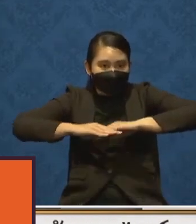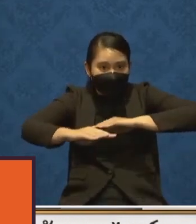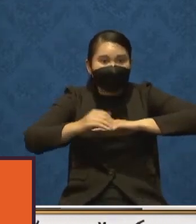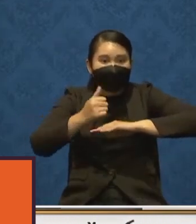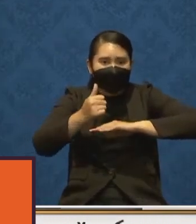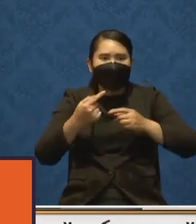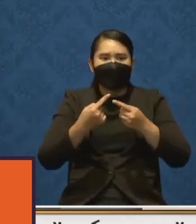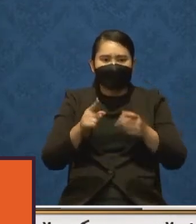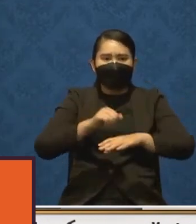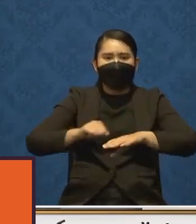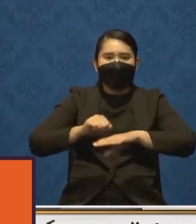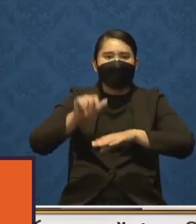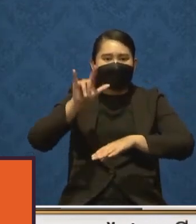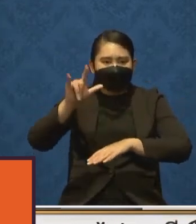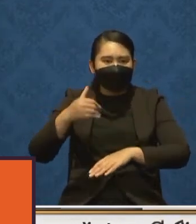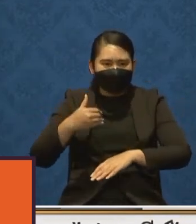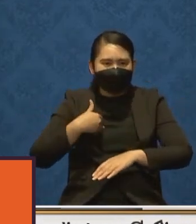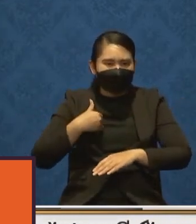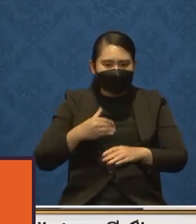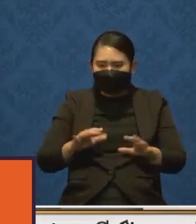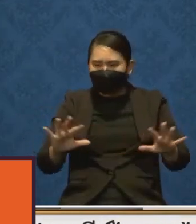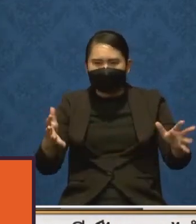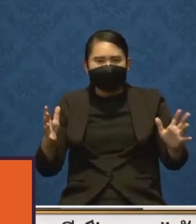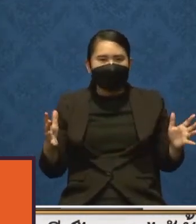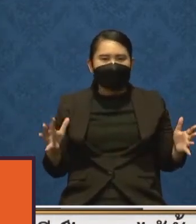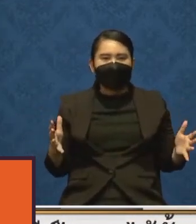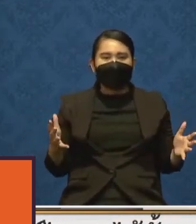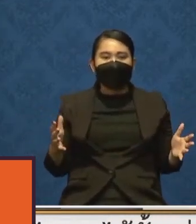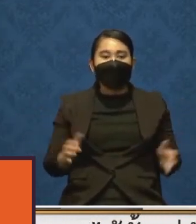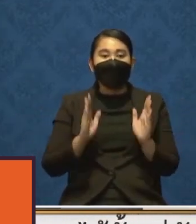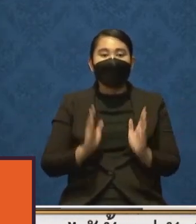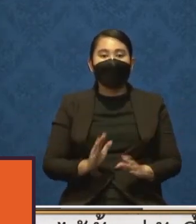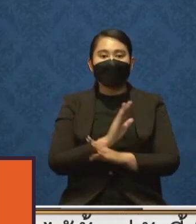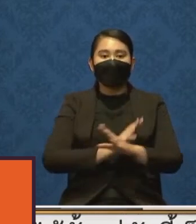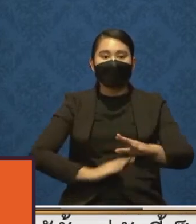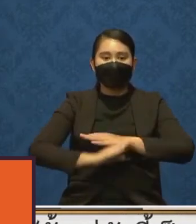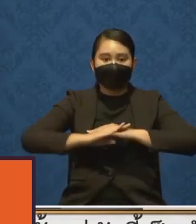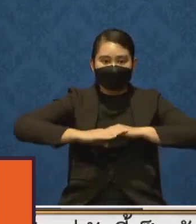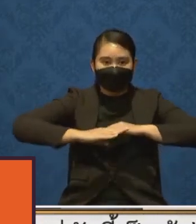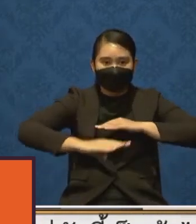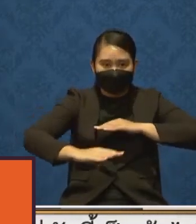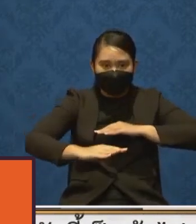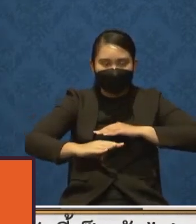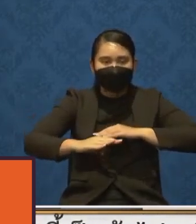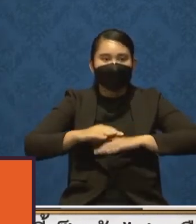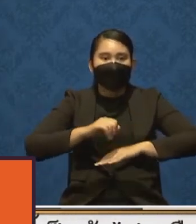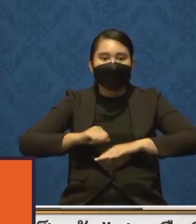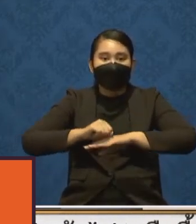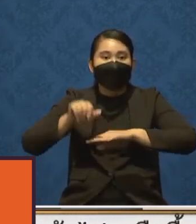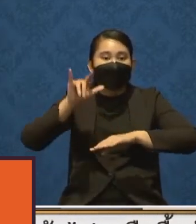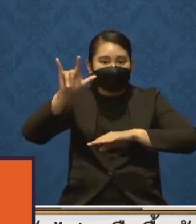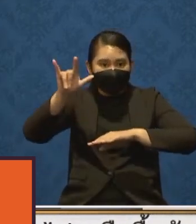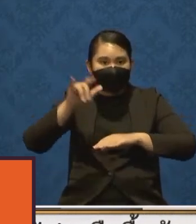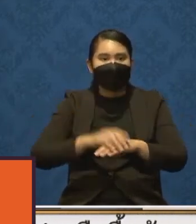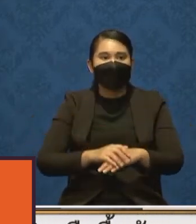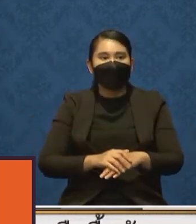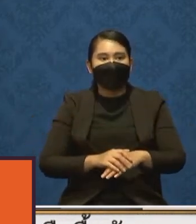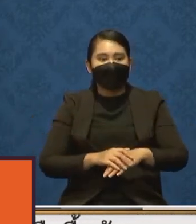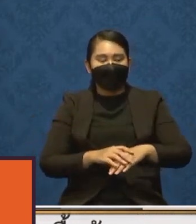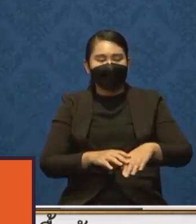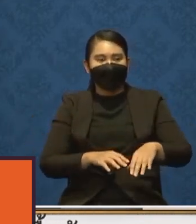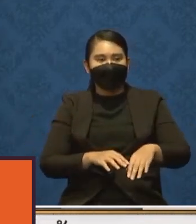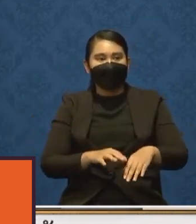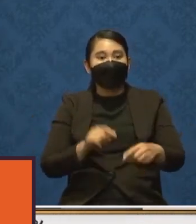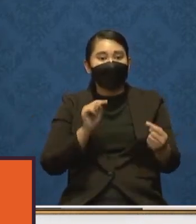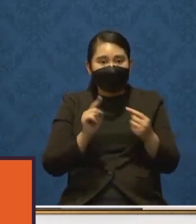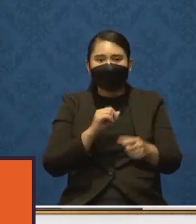มีแต่ไมเอามาใช้เวลาคนพี่การจะข้นสนามบนึ้ไปบนตัวเครื่บนต้ใหพนันนงาน